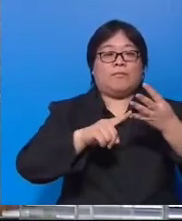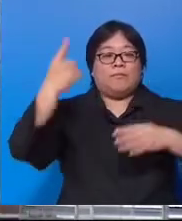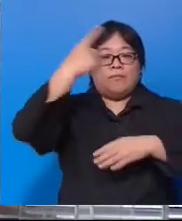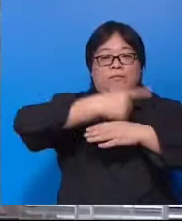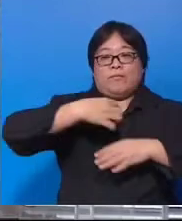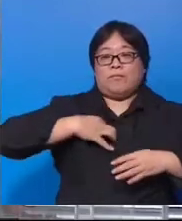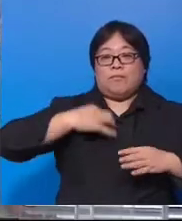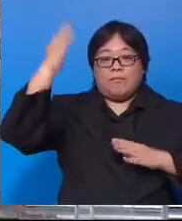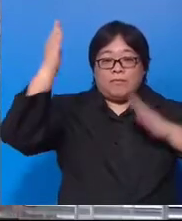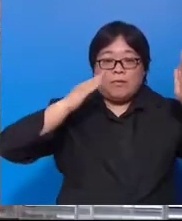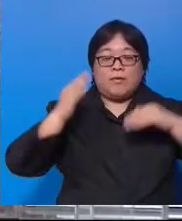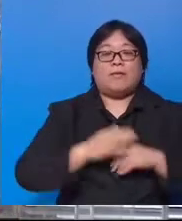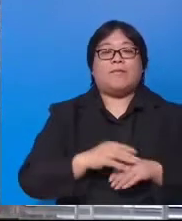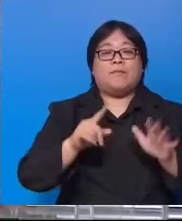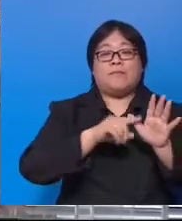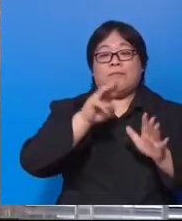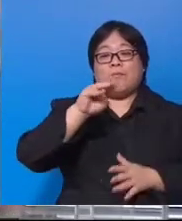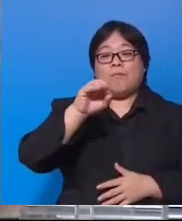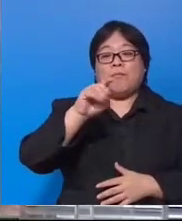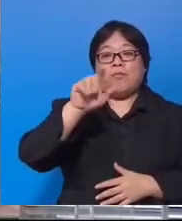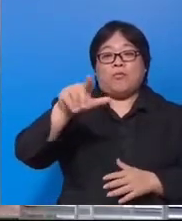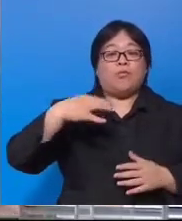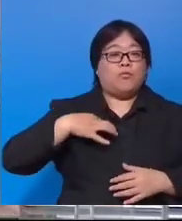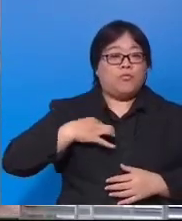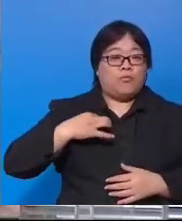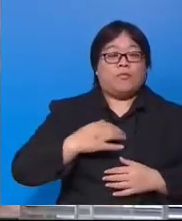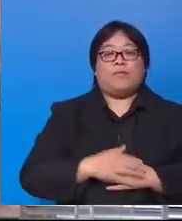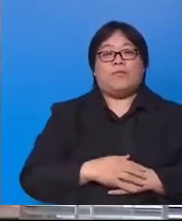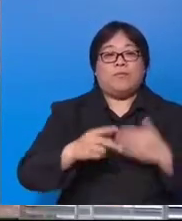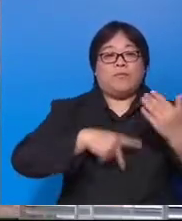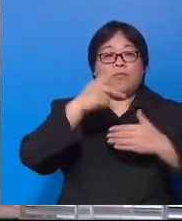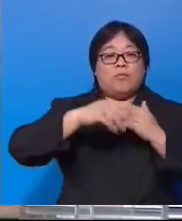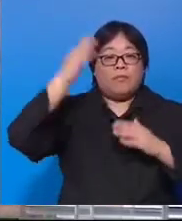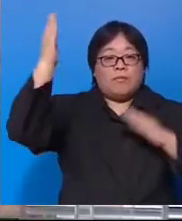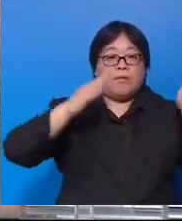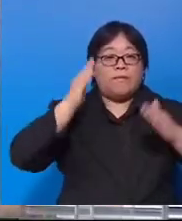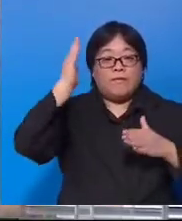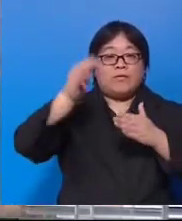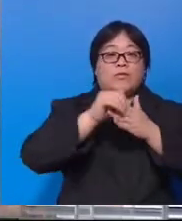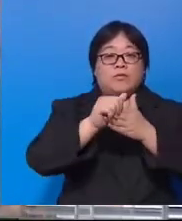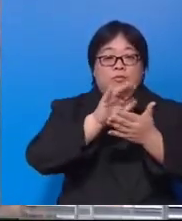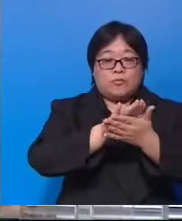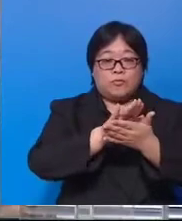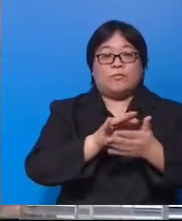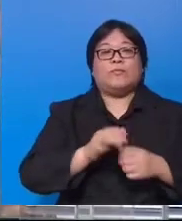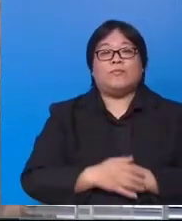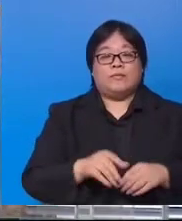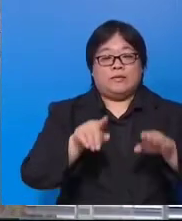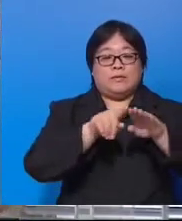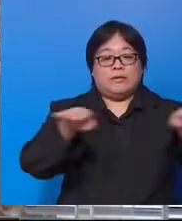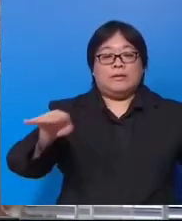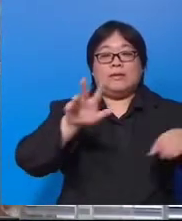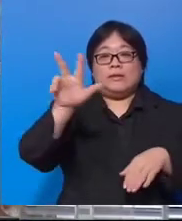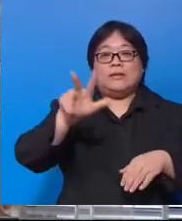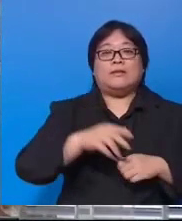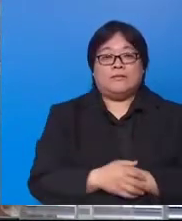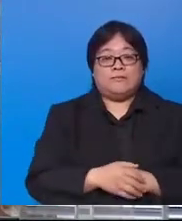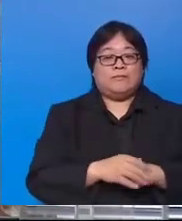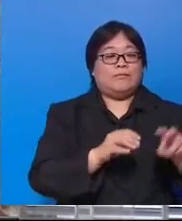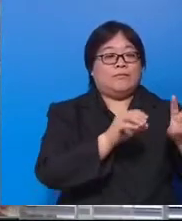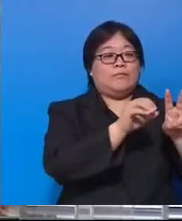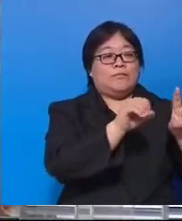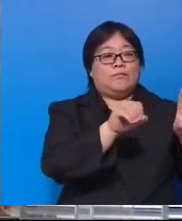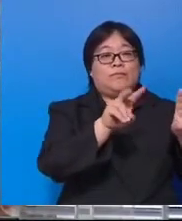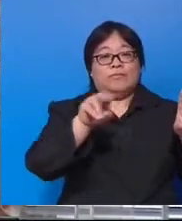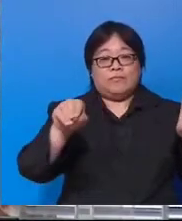Malaysia, modul sukarelawan, program Malaysia Future Leader School pada tier ketiga. Sejak 2015 hingga